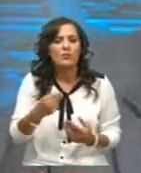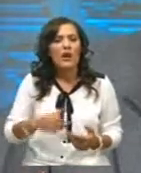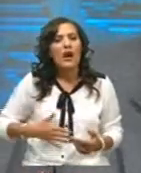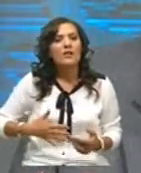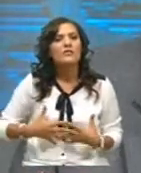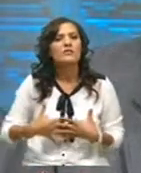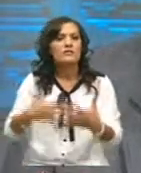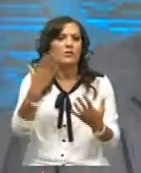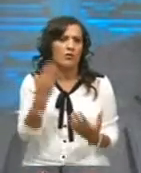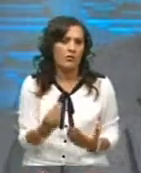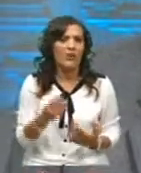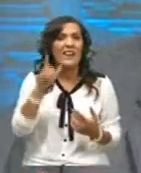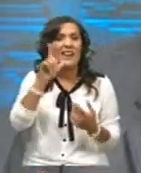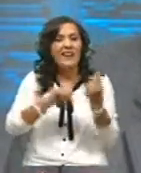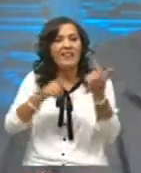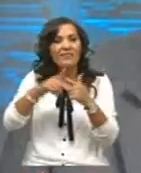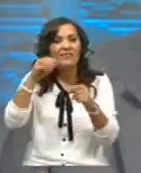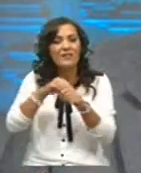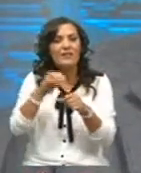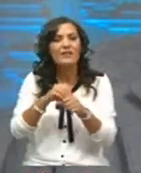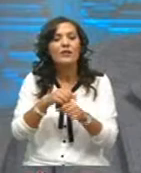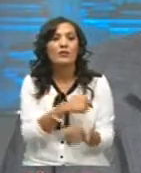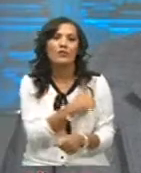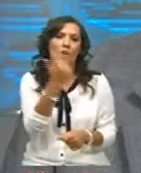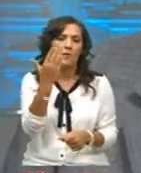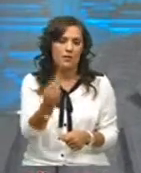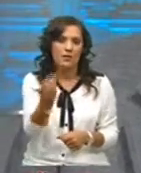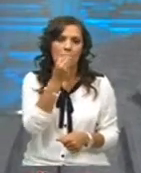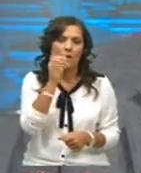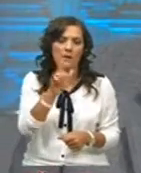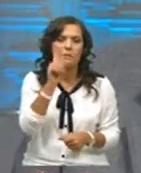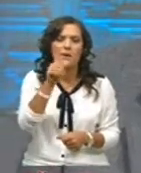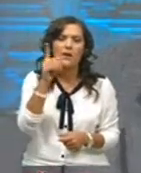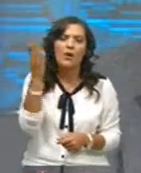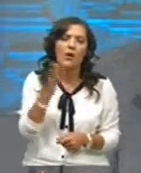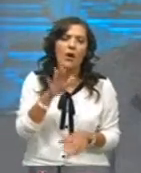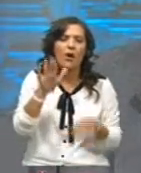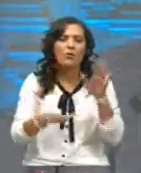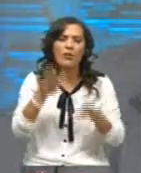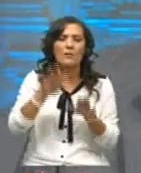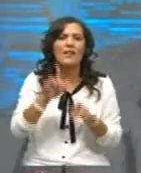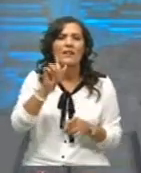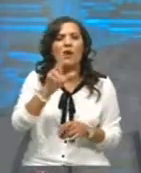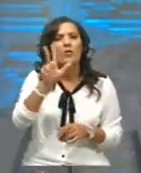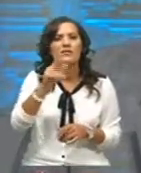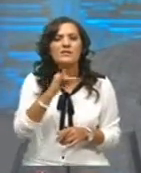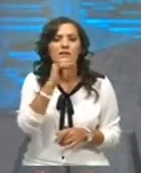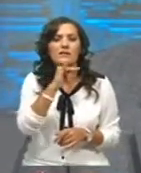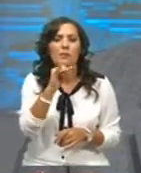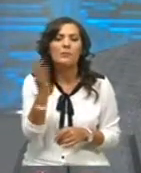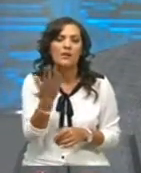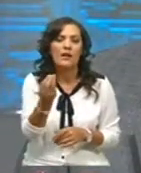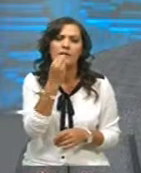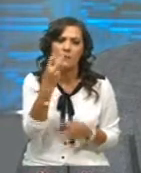karnı şişiriyor işini fide ideal ölçülerde yemem lazım ki bir ortalama lif tüketimi günde 30 gram kadar